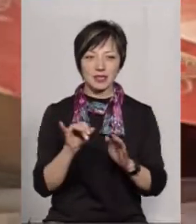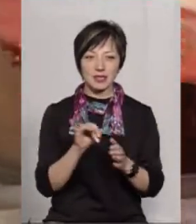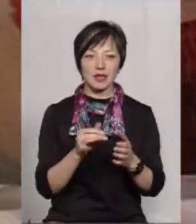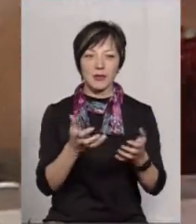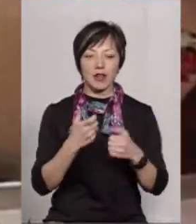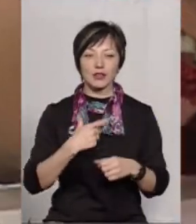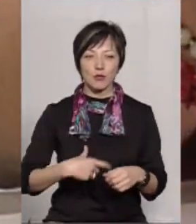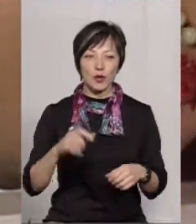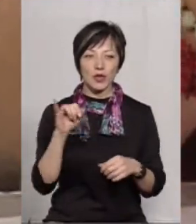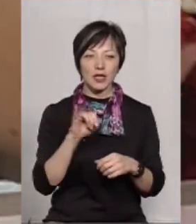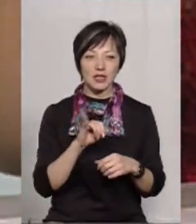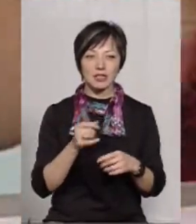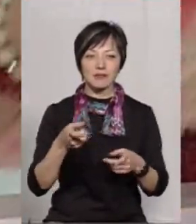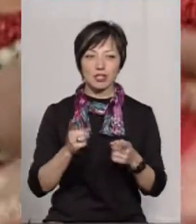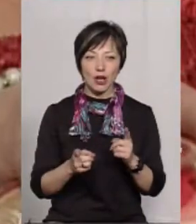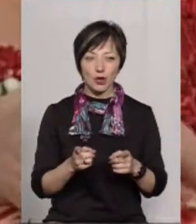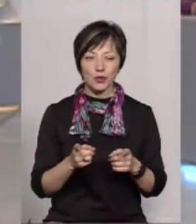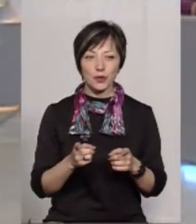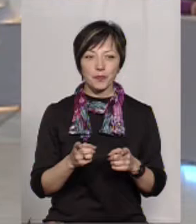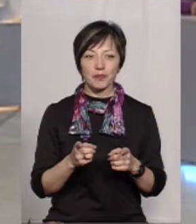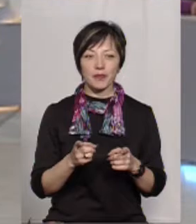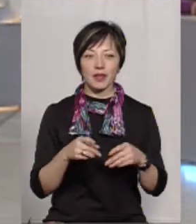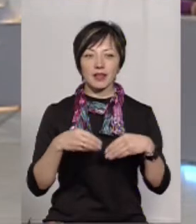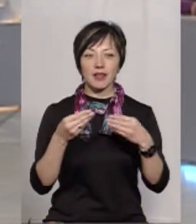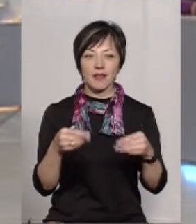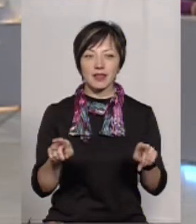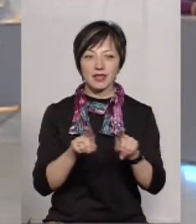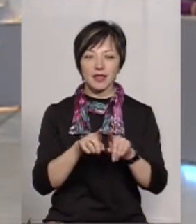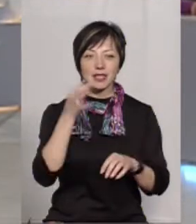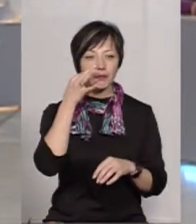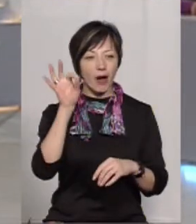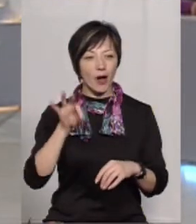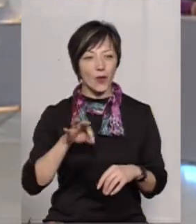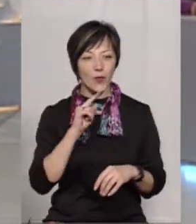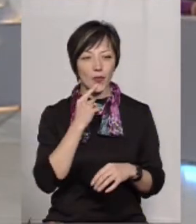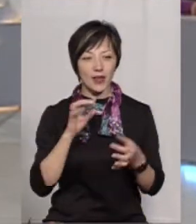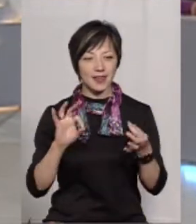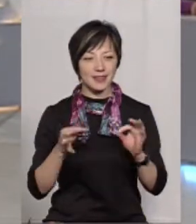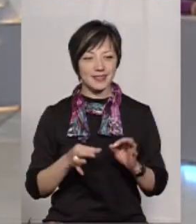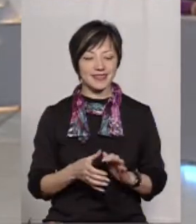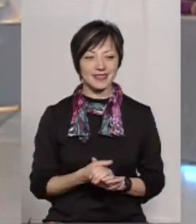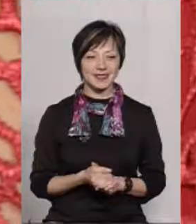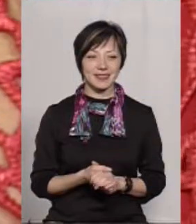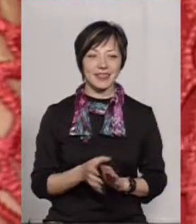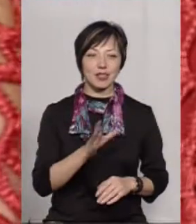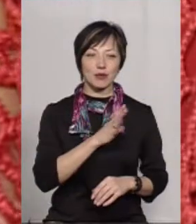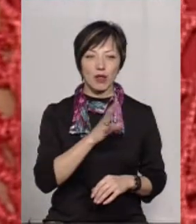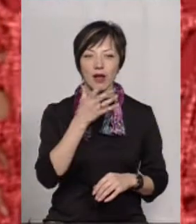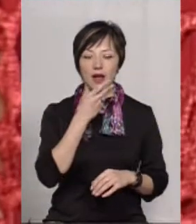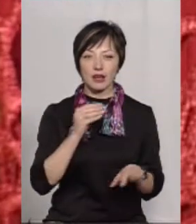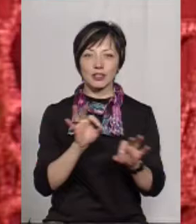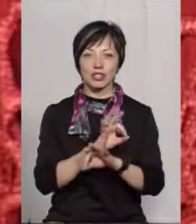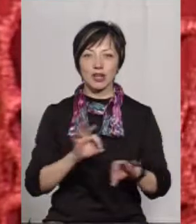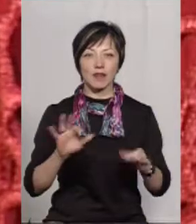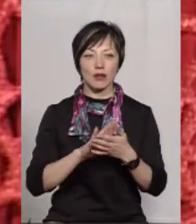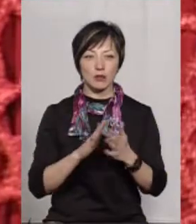набрали їх з собою. Ну і, звичайно, давалися отакі смаколики тематичні. Ну, тобто була гарна,